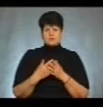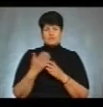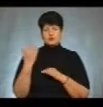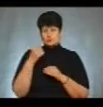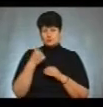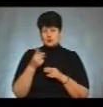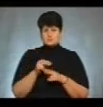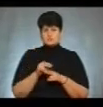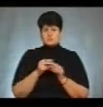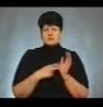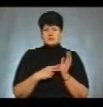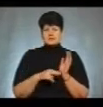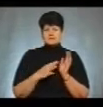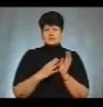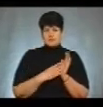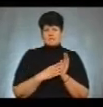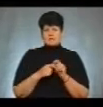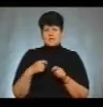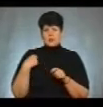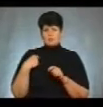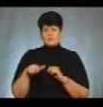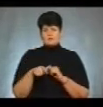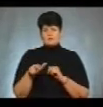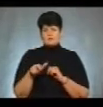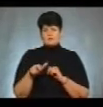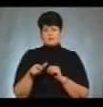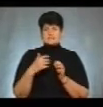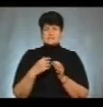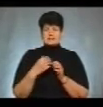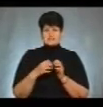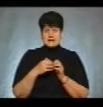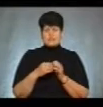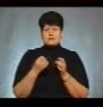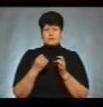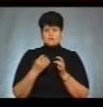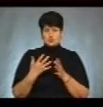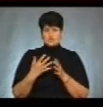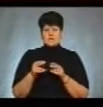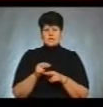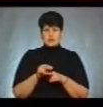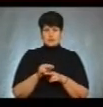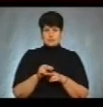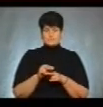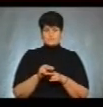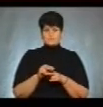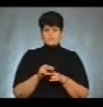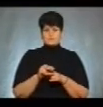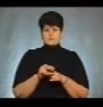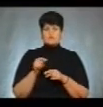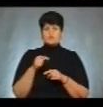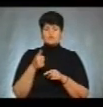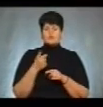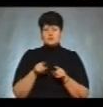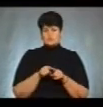році ми зробили 79 кілометрів доріг. 70 середнім поточним ремонтом. Не ямковим, а середнім поточним. Яка буде